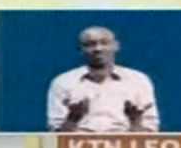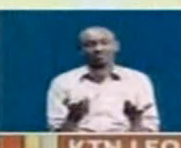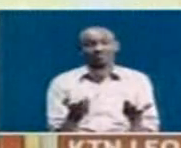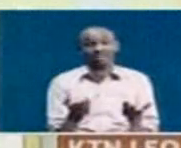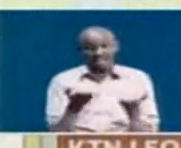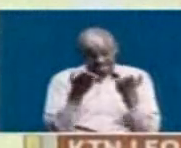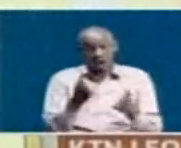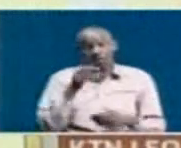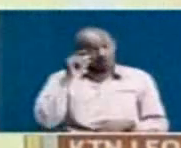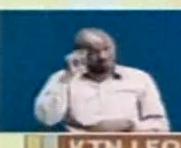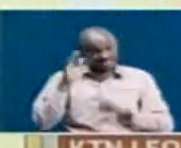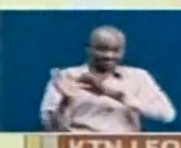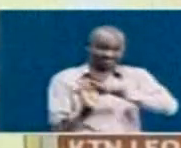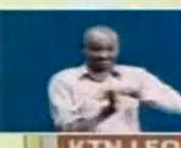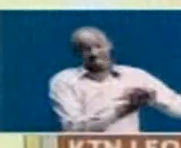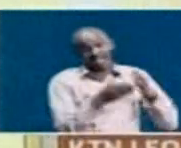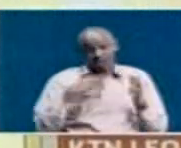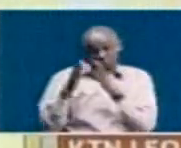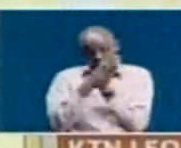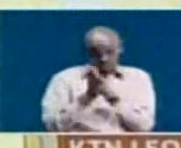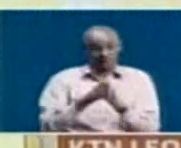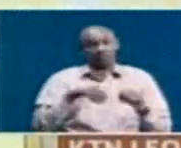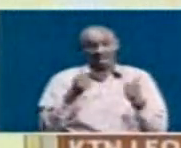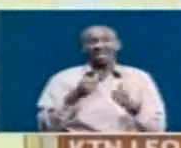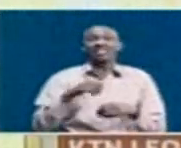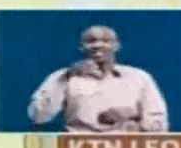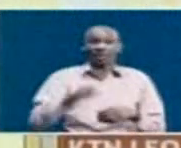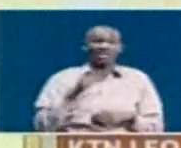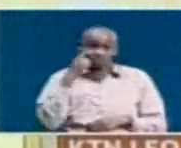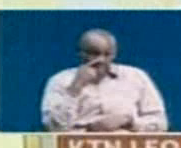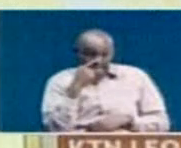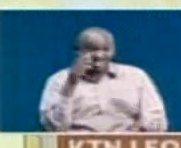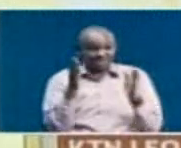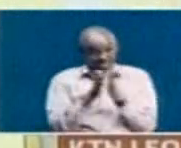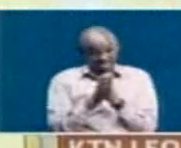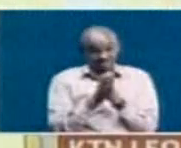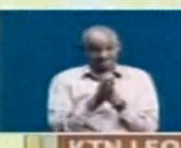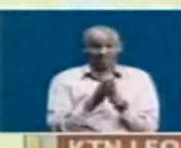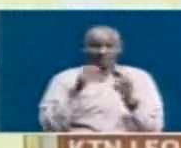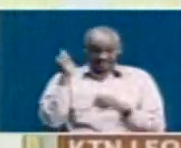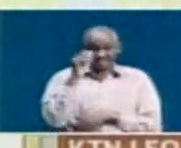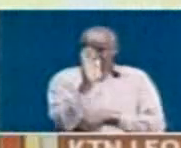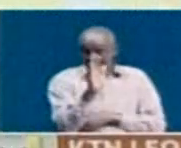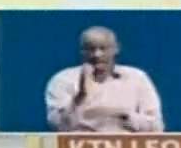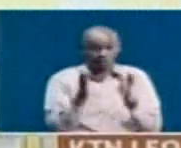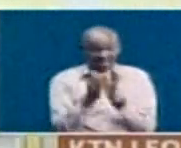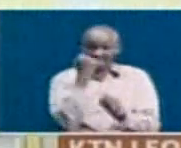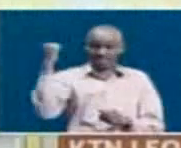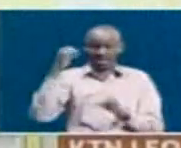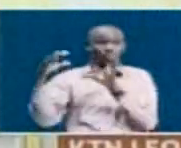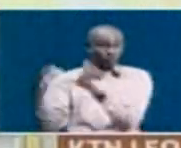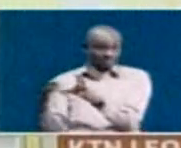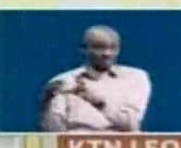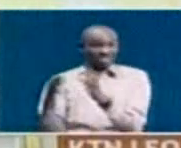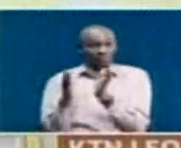Na mtukitoka mjini Mombasa, taarifa kidogo za kuchangamsha. Serikali ya Sudan Kusini ikiongozwa na Salva Kiir na upande wa pinzani